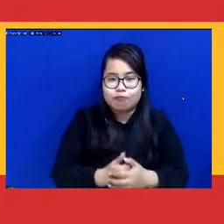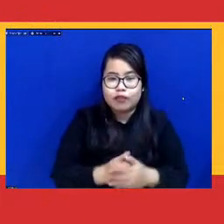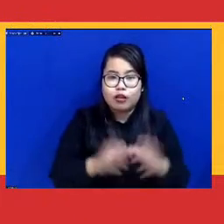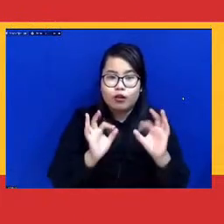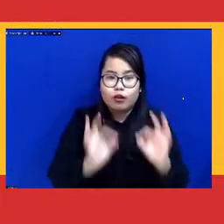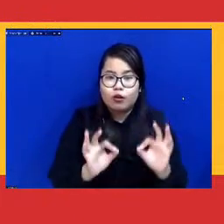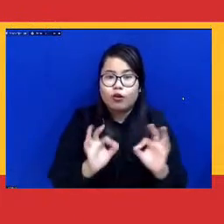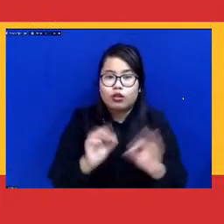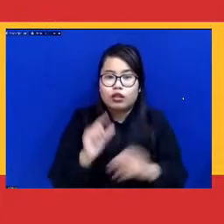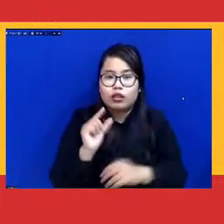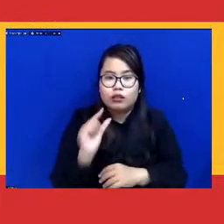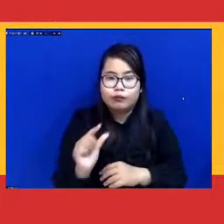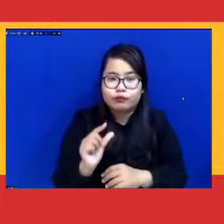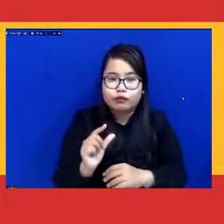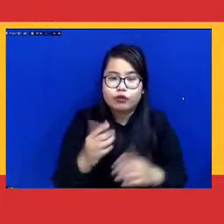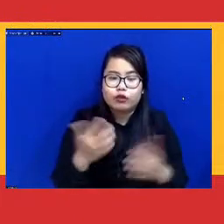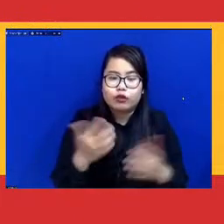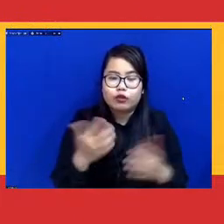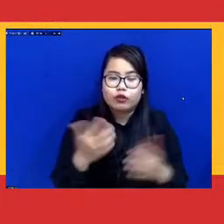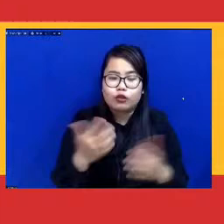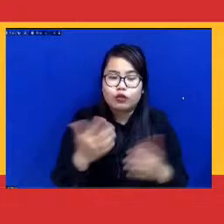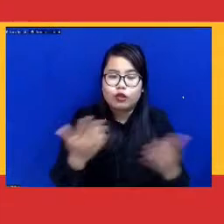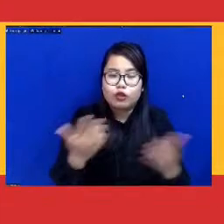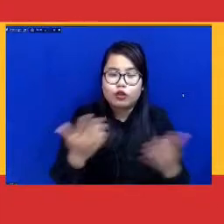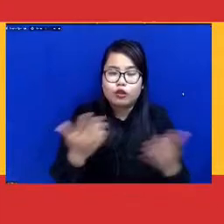untuk bagaimana